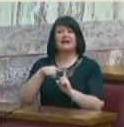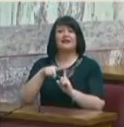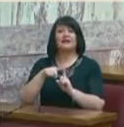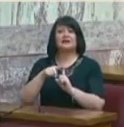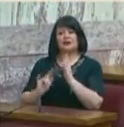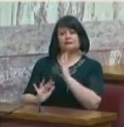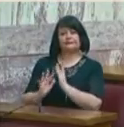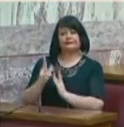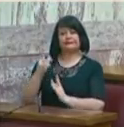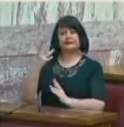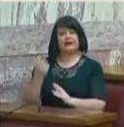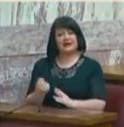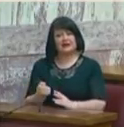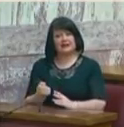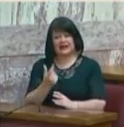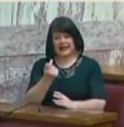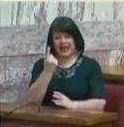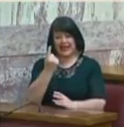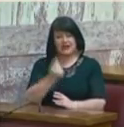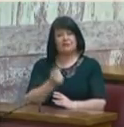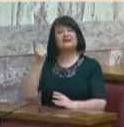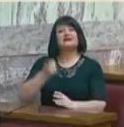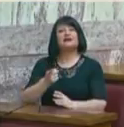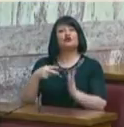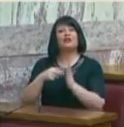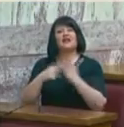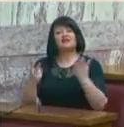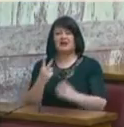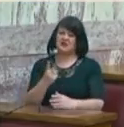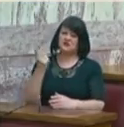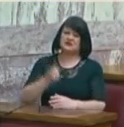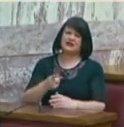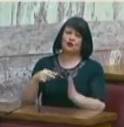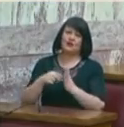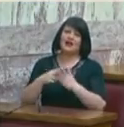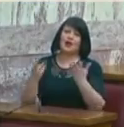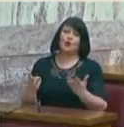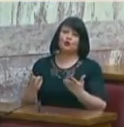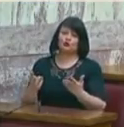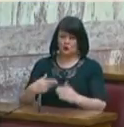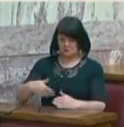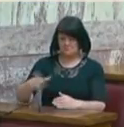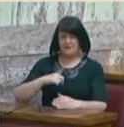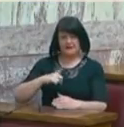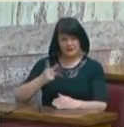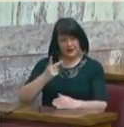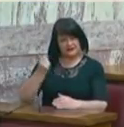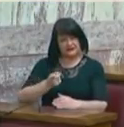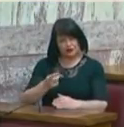ανάπτυξης, 1,5% το 2017, γύρω στο 2% το 2018, πάνω από 2% προβλέπεται για τα επόμενα χρόνια.